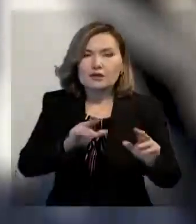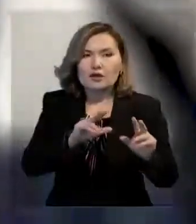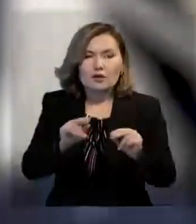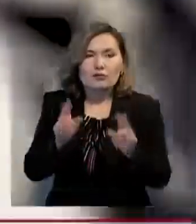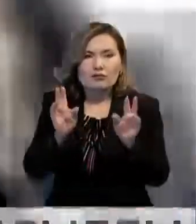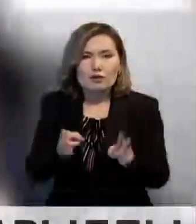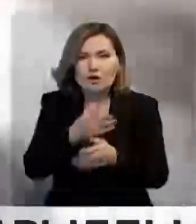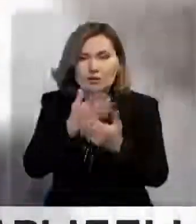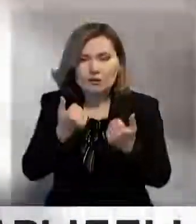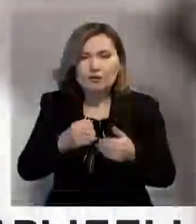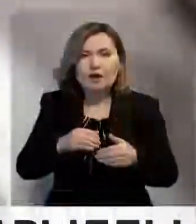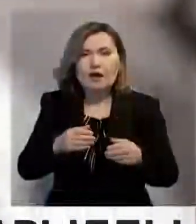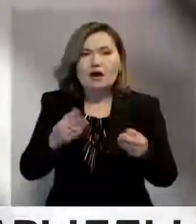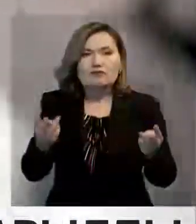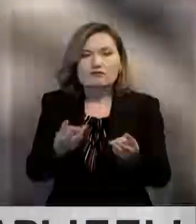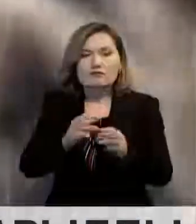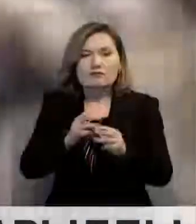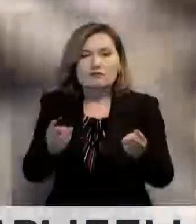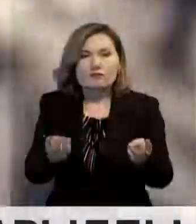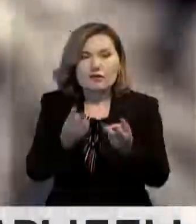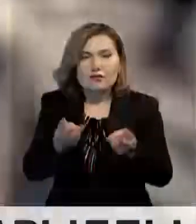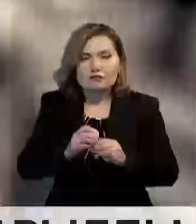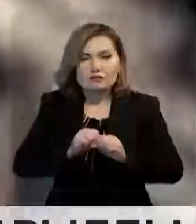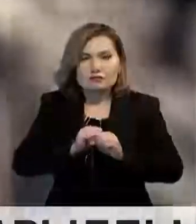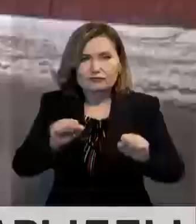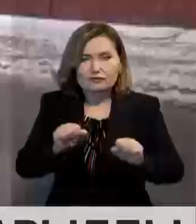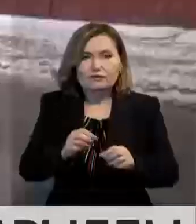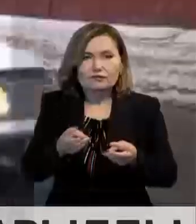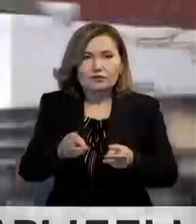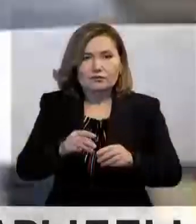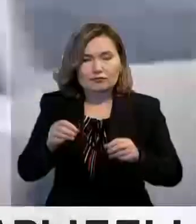Қазір апаттың себебі анықталып жатыр.